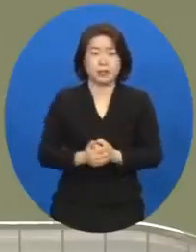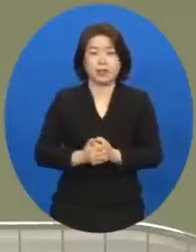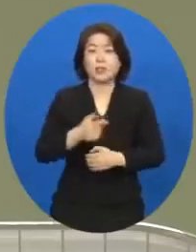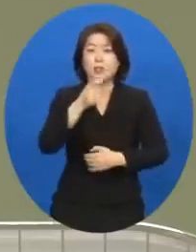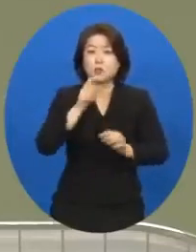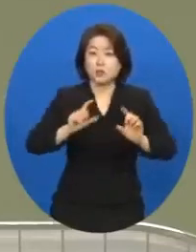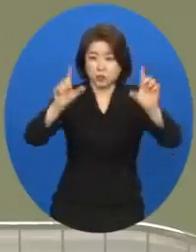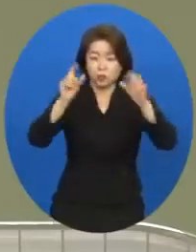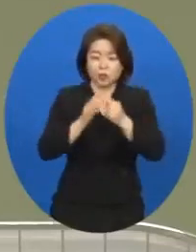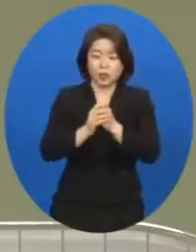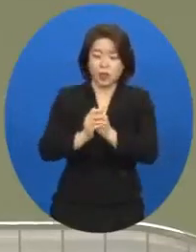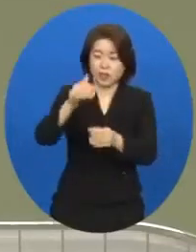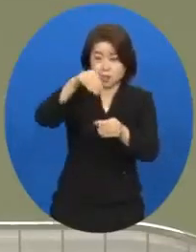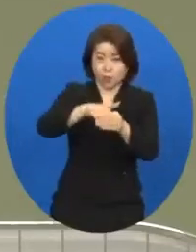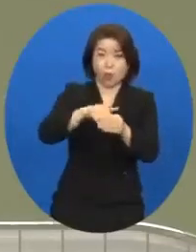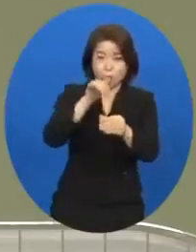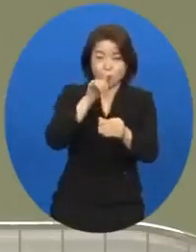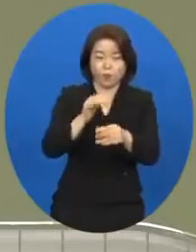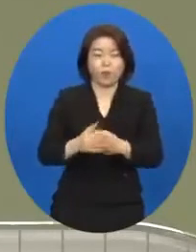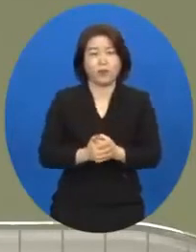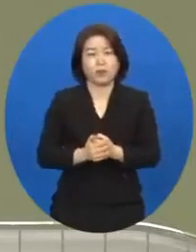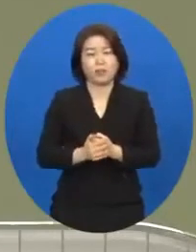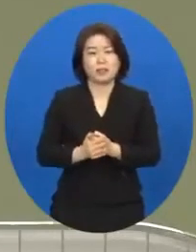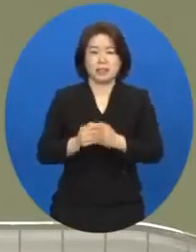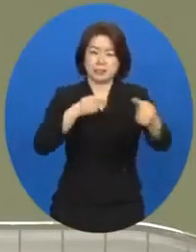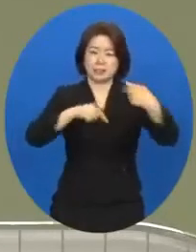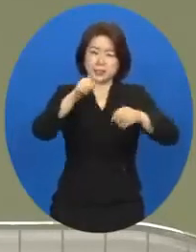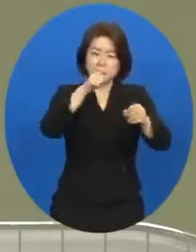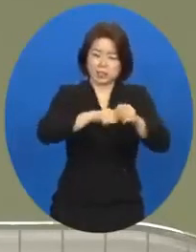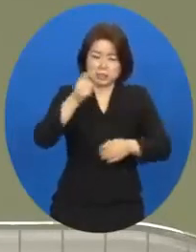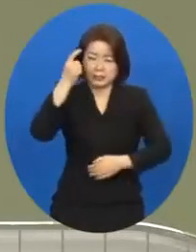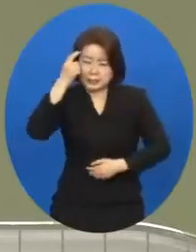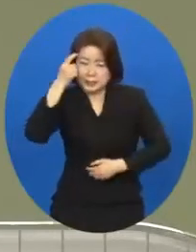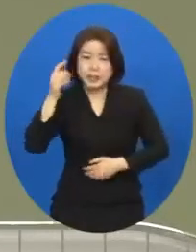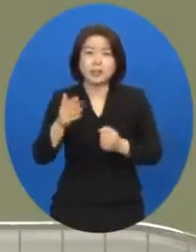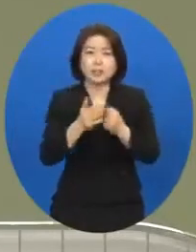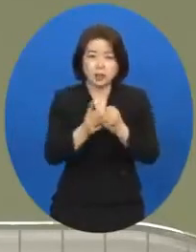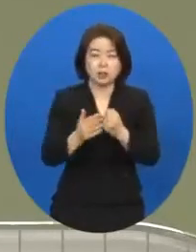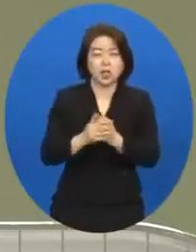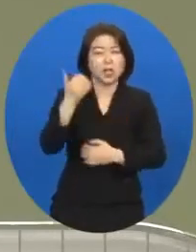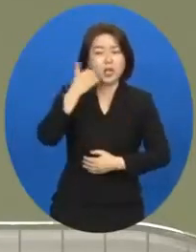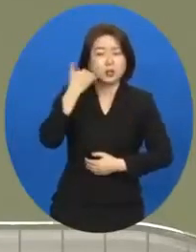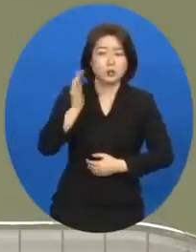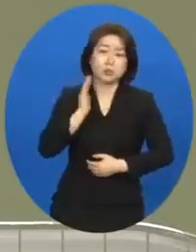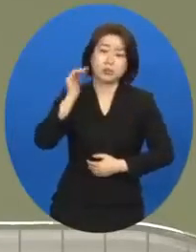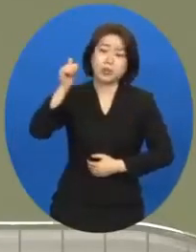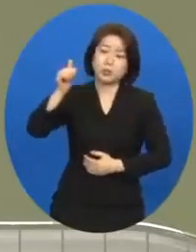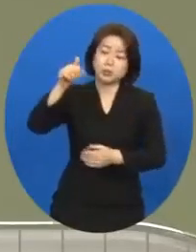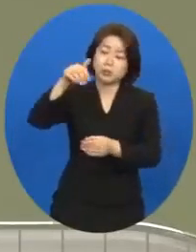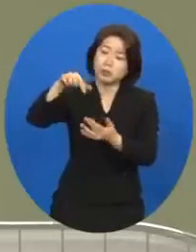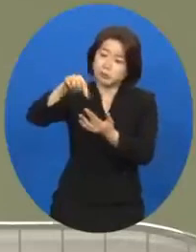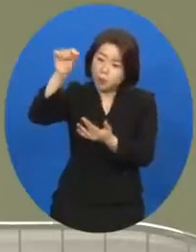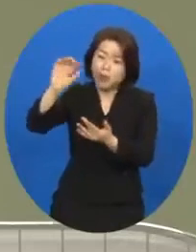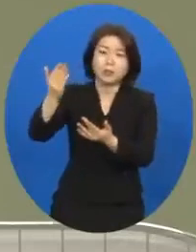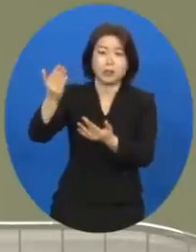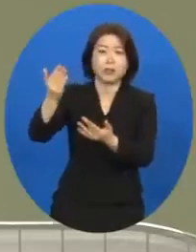다 투표를 하시게 되겠는데 정치적인 이념 문제로 누구를 대통령으로 뽑아야 되느냐 하는